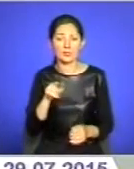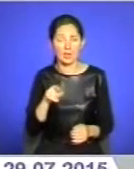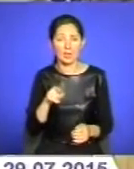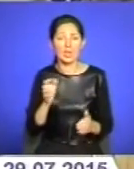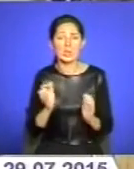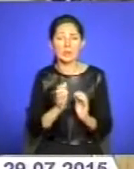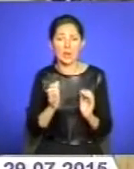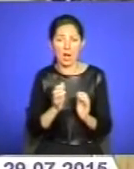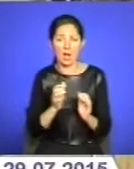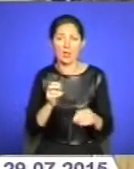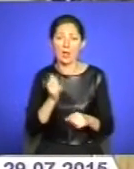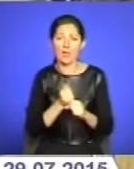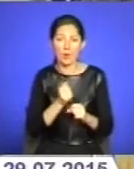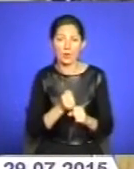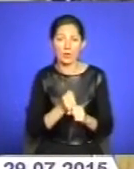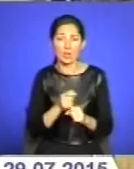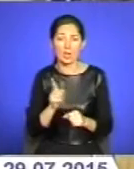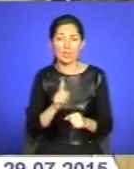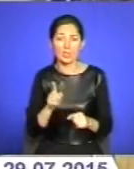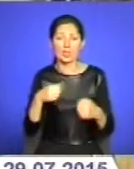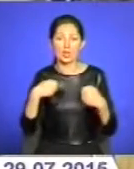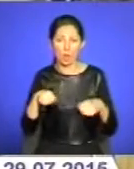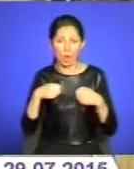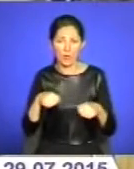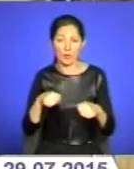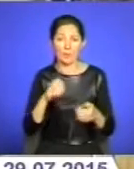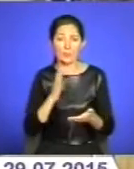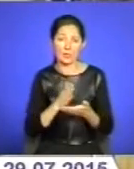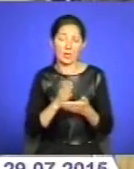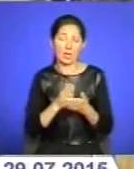зберіганні, виготовленні чи торгівлі наступає кримінальна відповідальність.